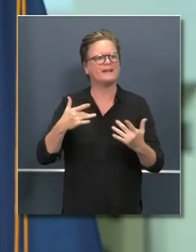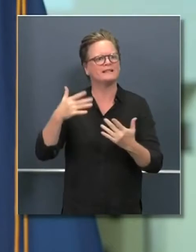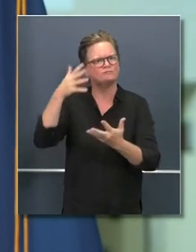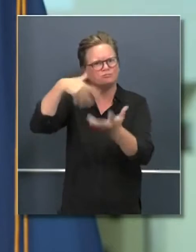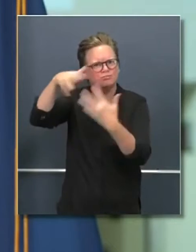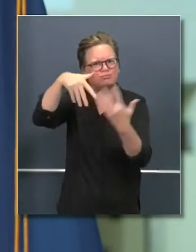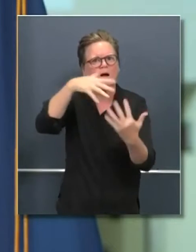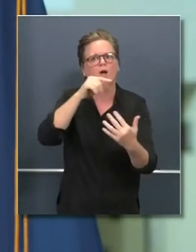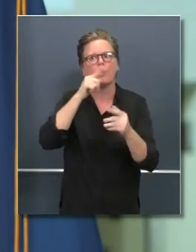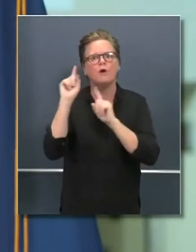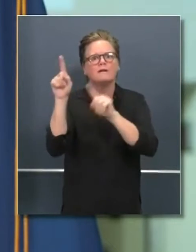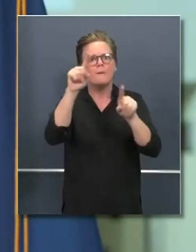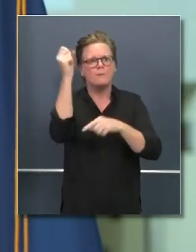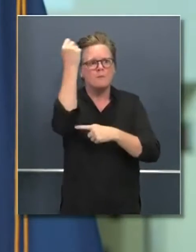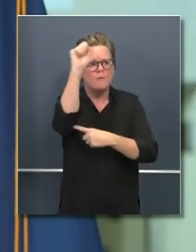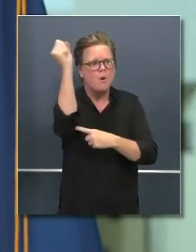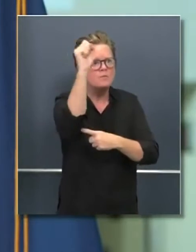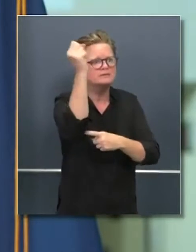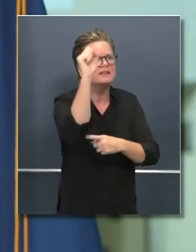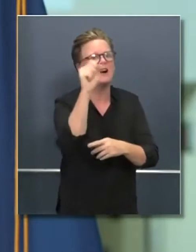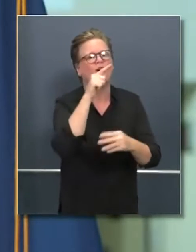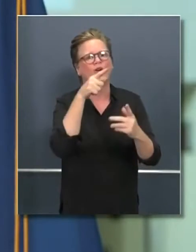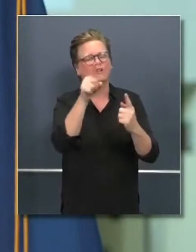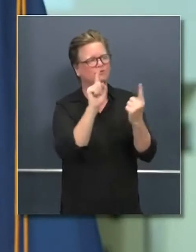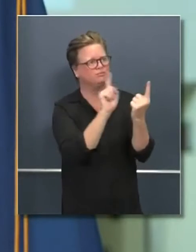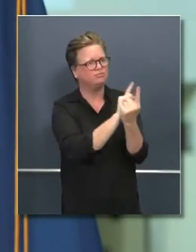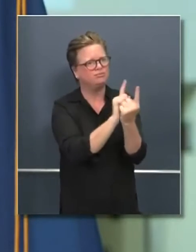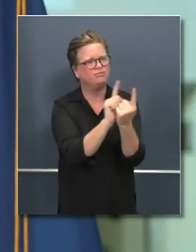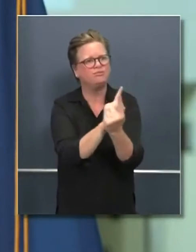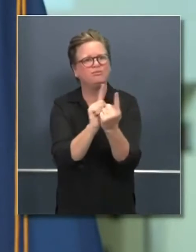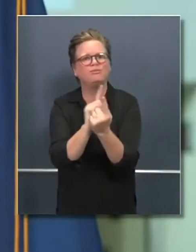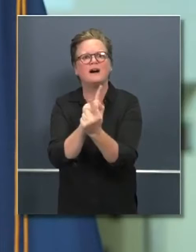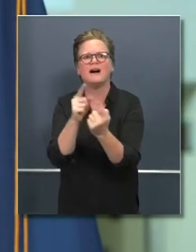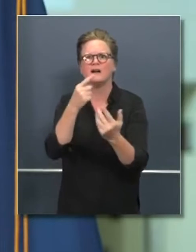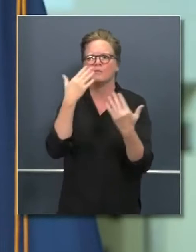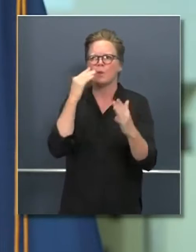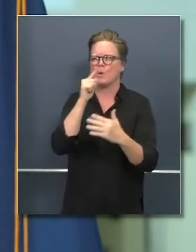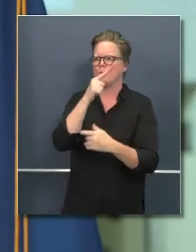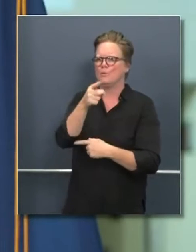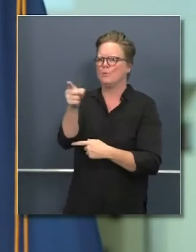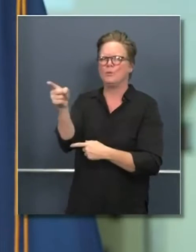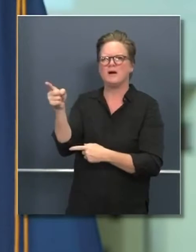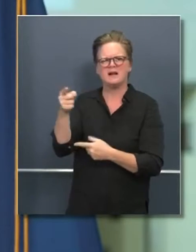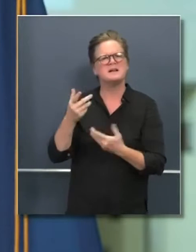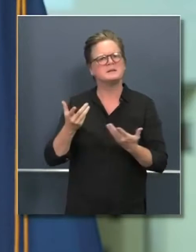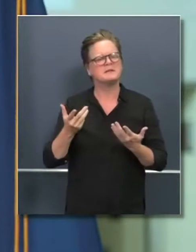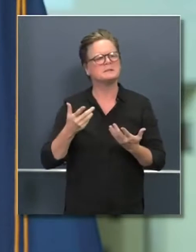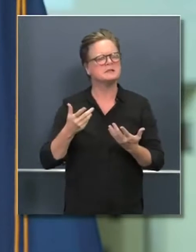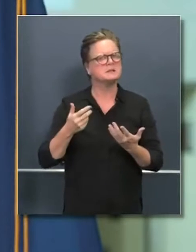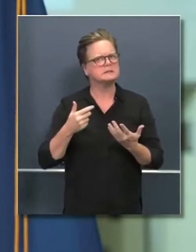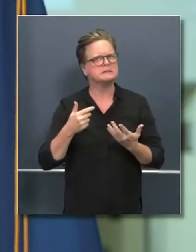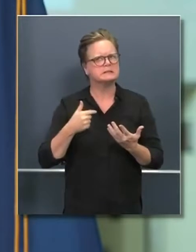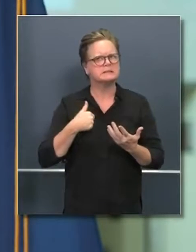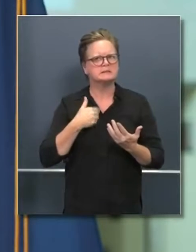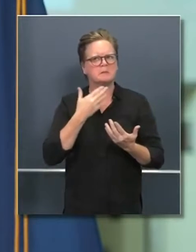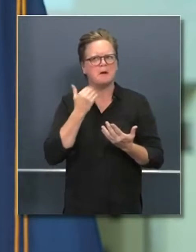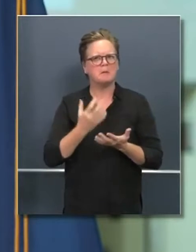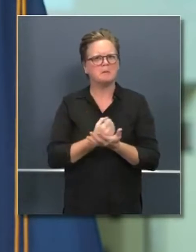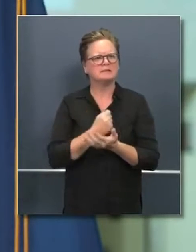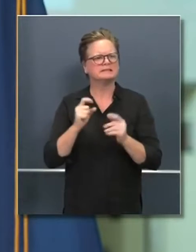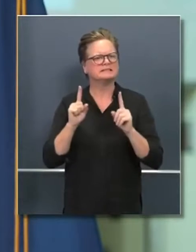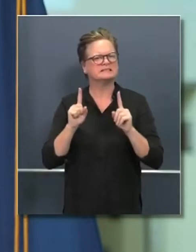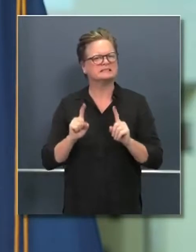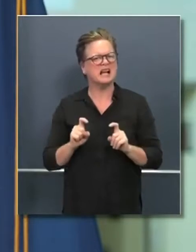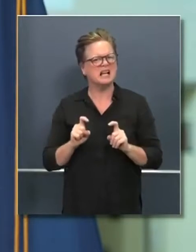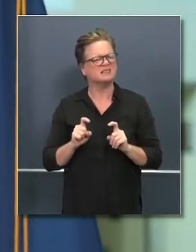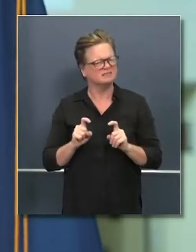của mình á, thì mình nên dùng chữ là họ không có che mũi và che miệng. Ý của ông thống đốc trách là tại sao có quá nhiều dân Cali bây giờ